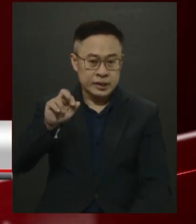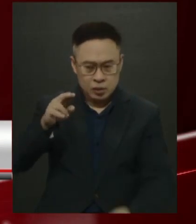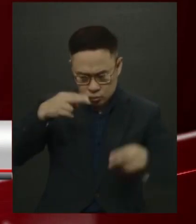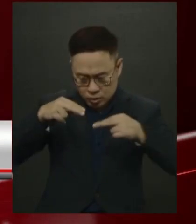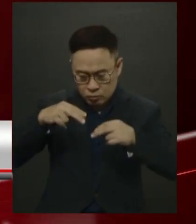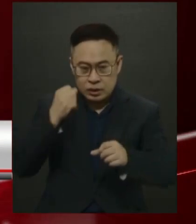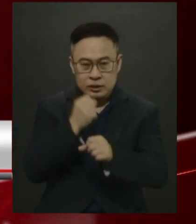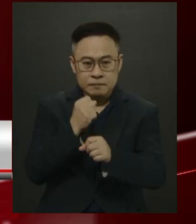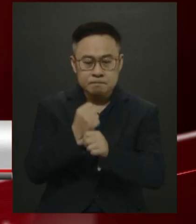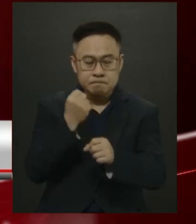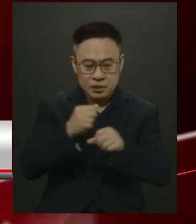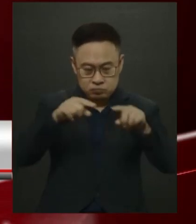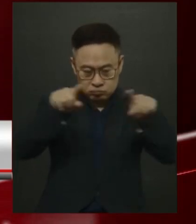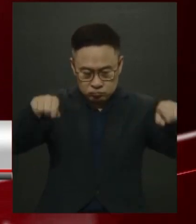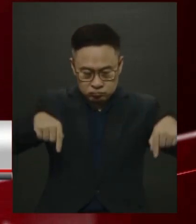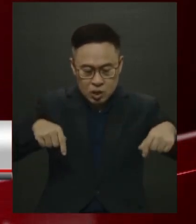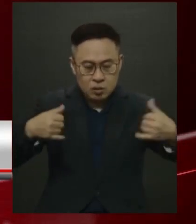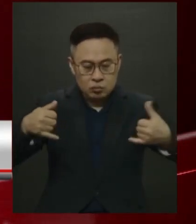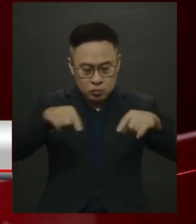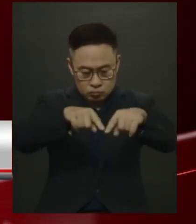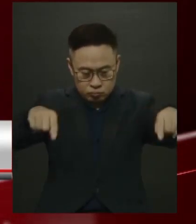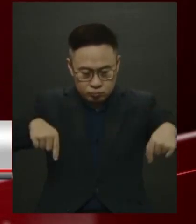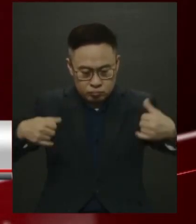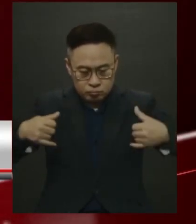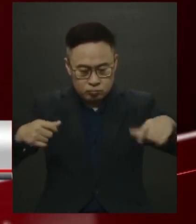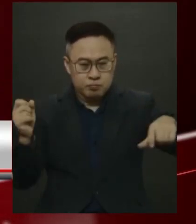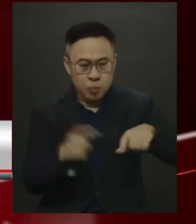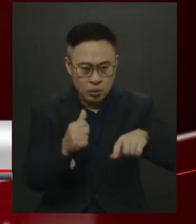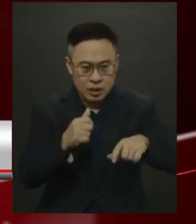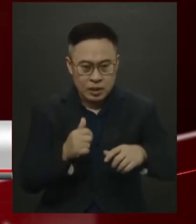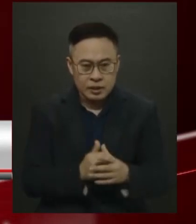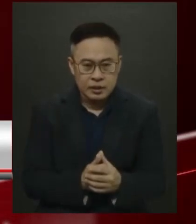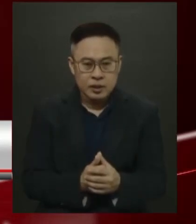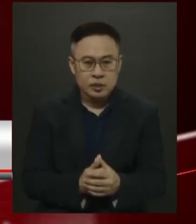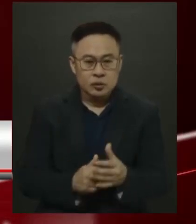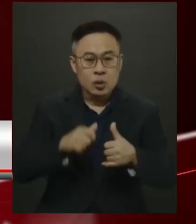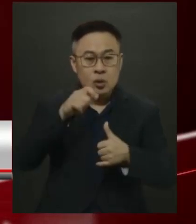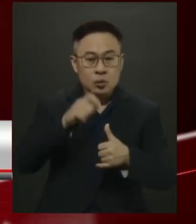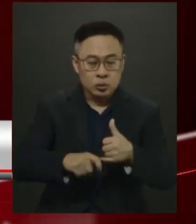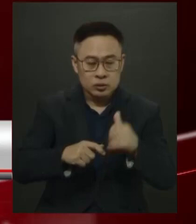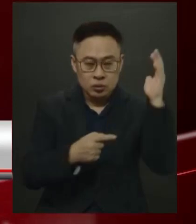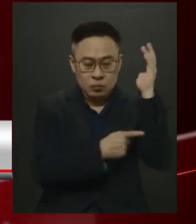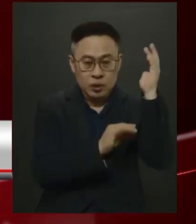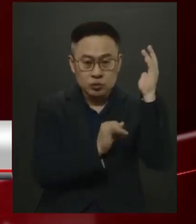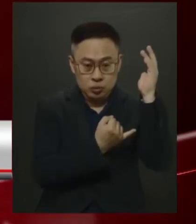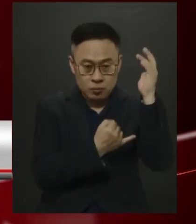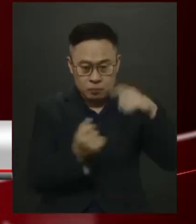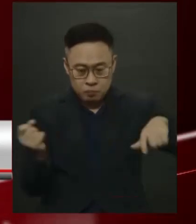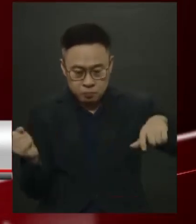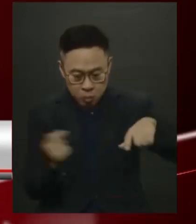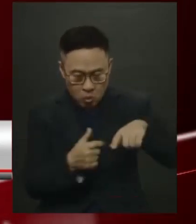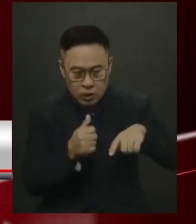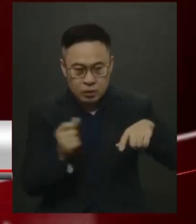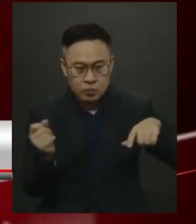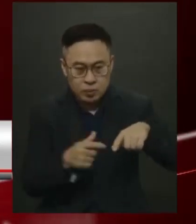ก็เป็นฟาวในเขตโทษด้วยภูสินชี้เป็นจุดโทษครับแล้วก็เป็นกองหน้าตัวเก่งอย่างบารอสทาลี่ครับวิ่งมายิงจุด